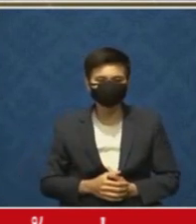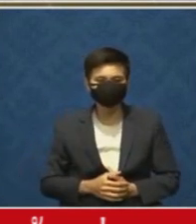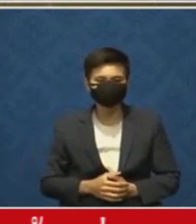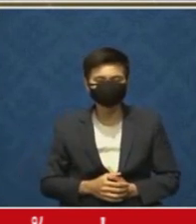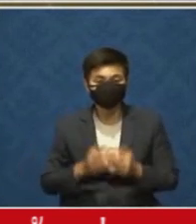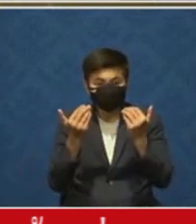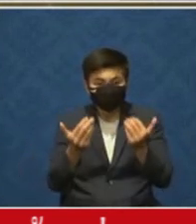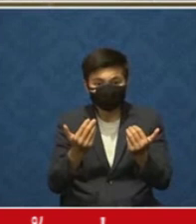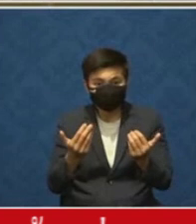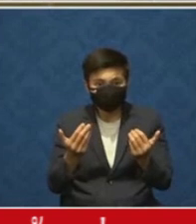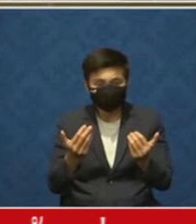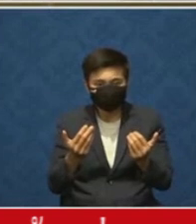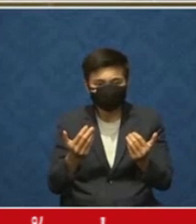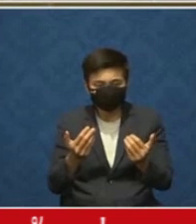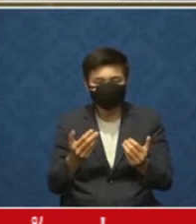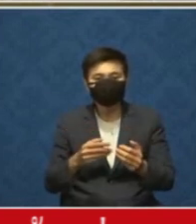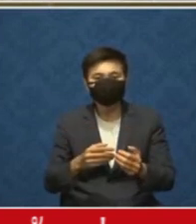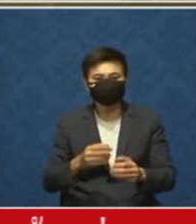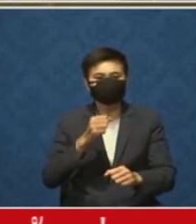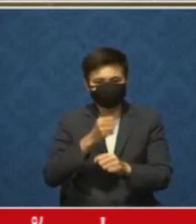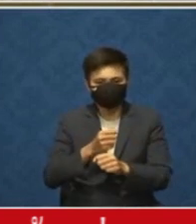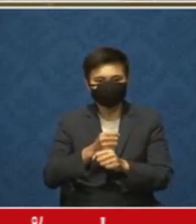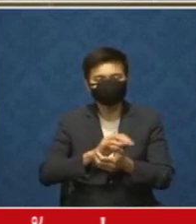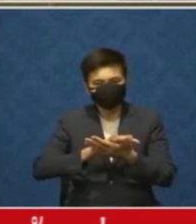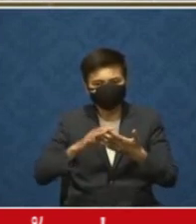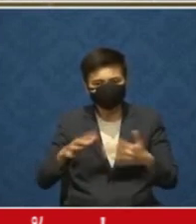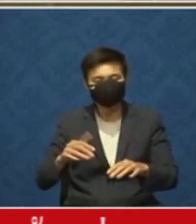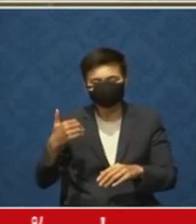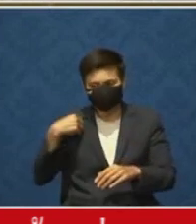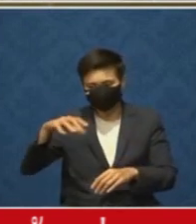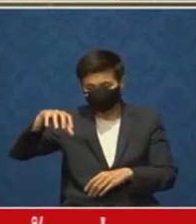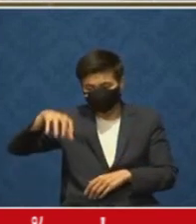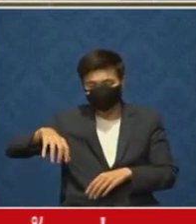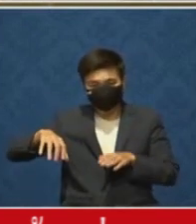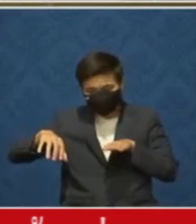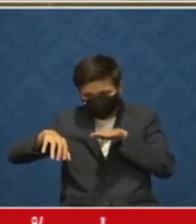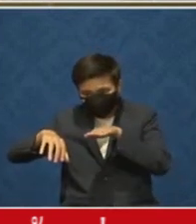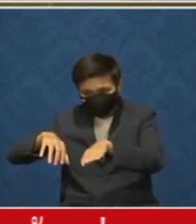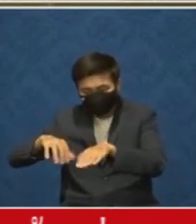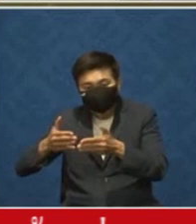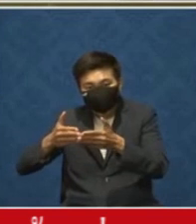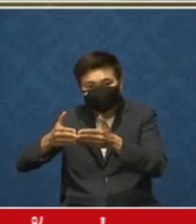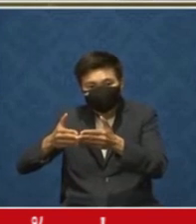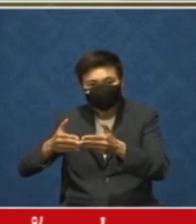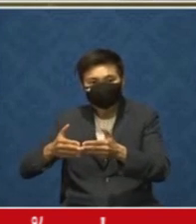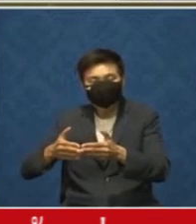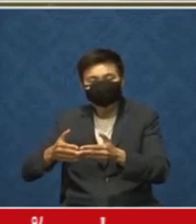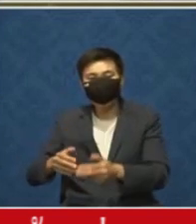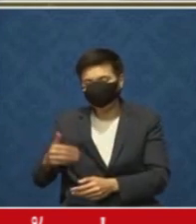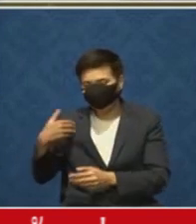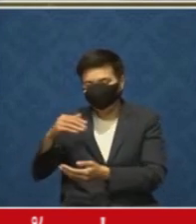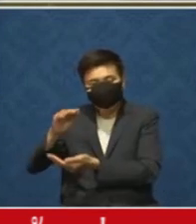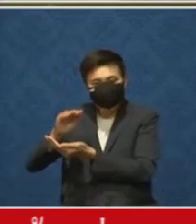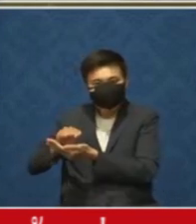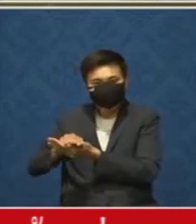ณะนี้นะครับก็ได้ดำเนินการเสร็จเรียบร้อยแล้วนะครับท่าจอดเรือคลังเก็บตอร์ปิโดต่างๆเนี่ยก็ได้ดำเนินการแล้ว